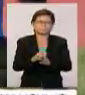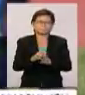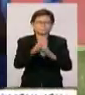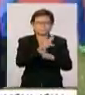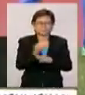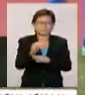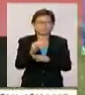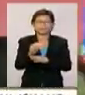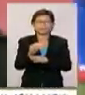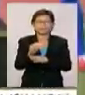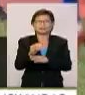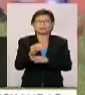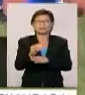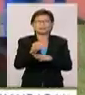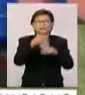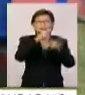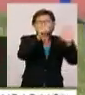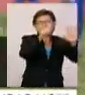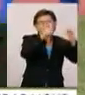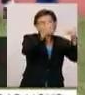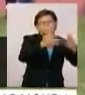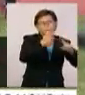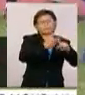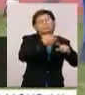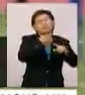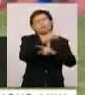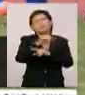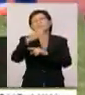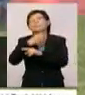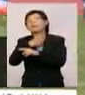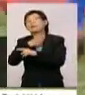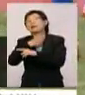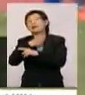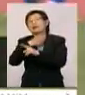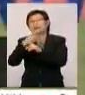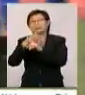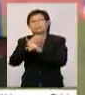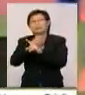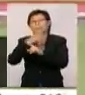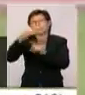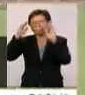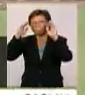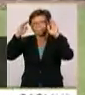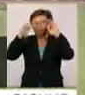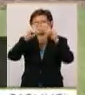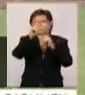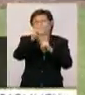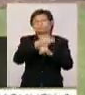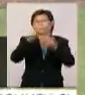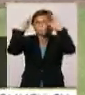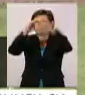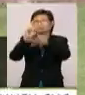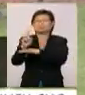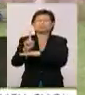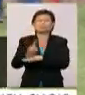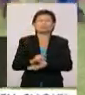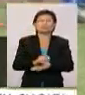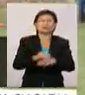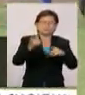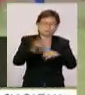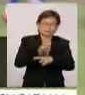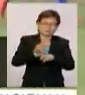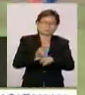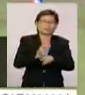Bakri serta Nazirul Naim Cik Hashim Perak dan Nur Azam Abdul Aziz Pahang. Skuad Harimau Melaya akan menjalani latihan di